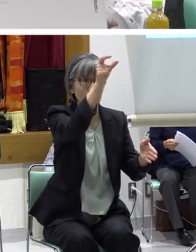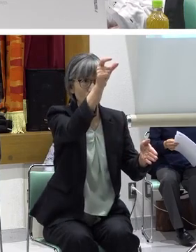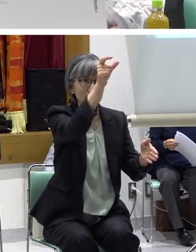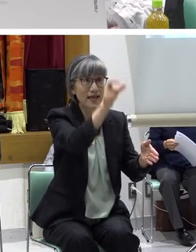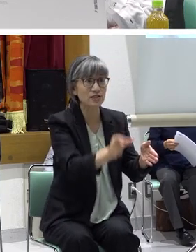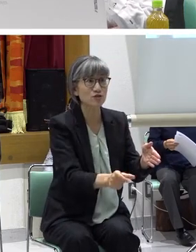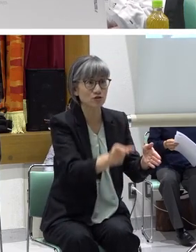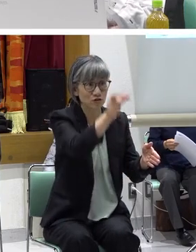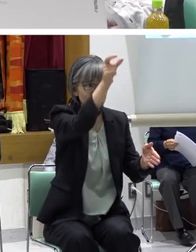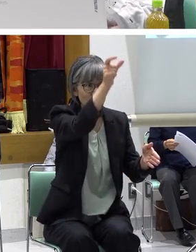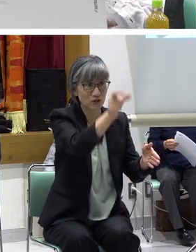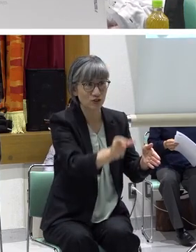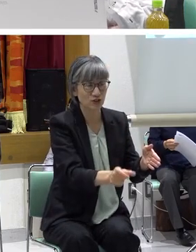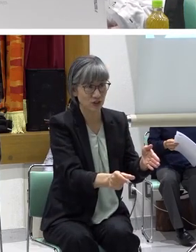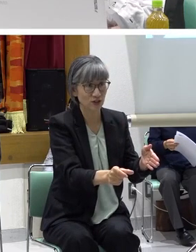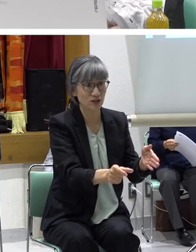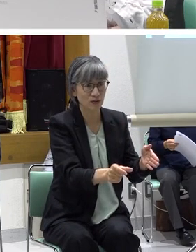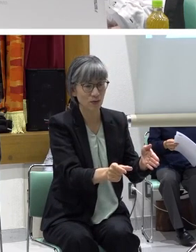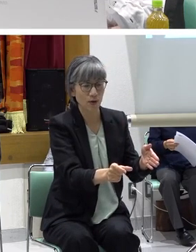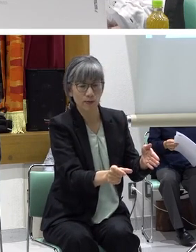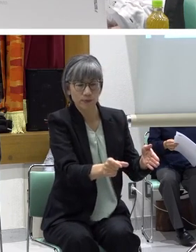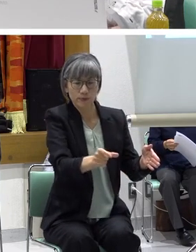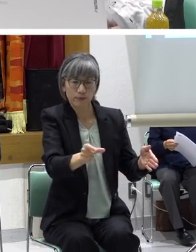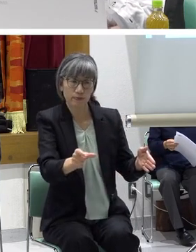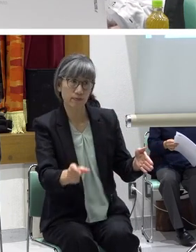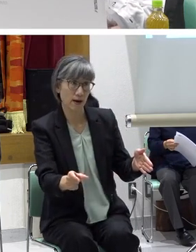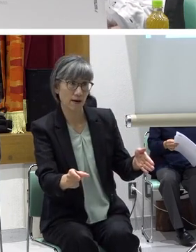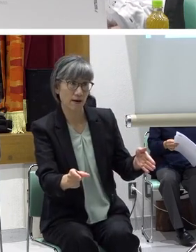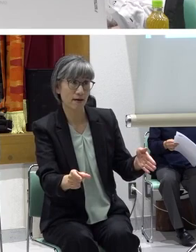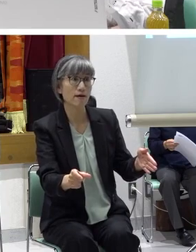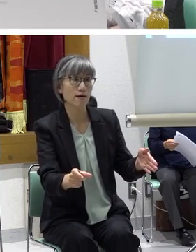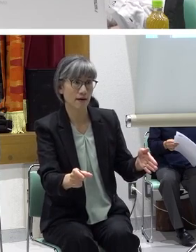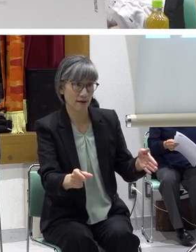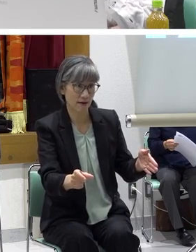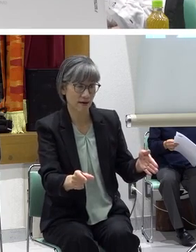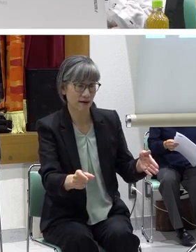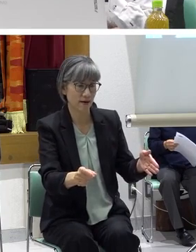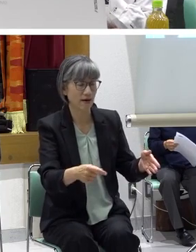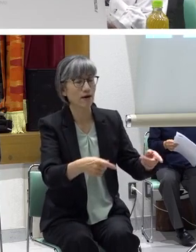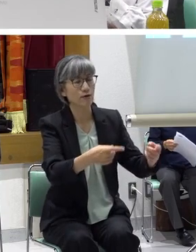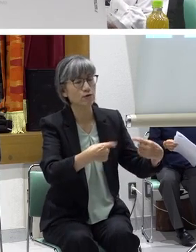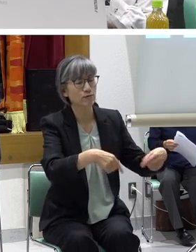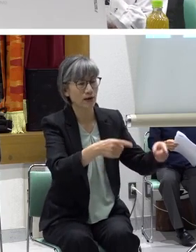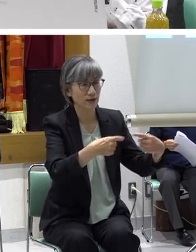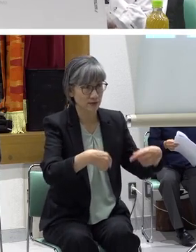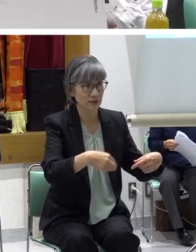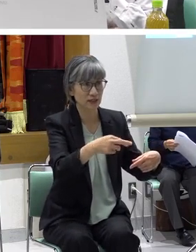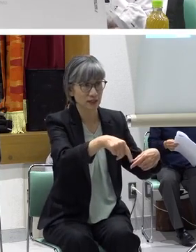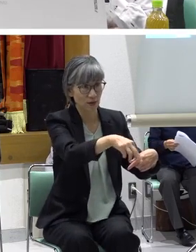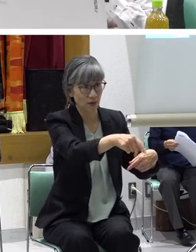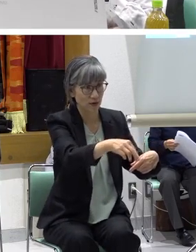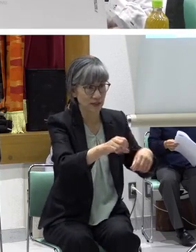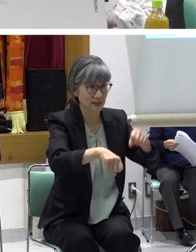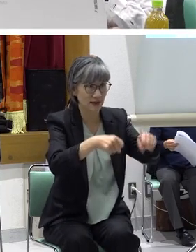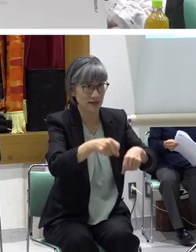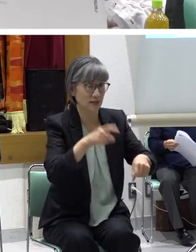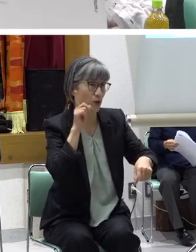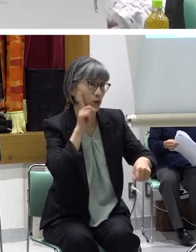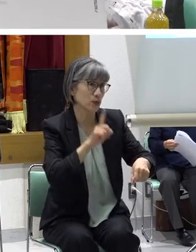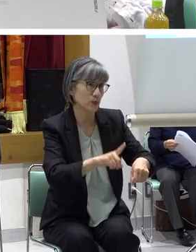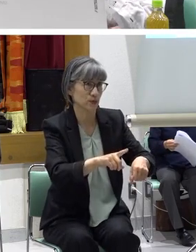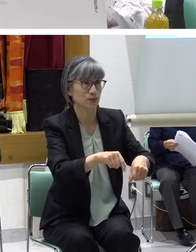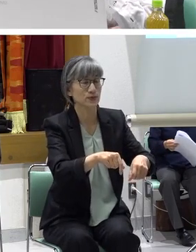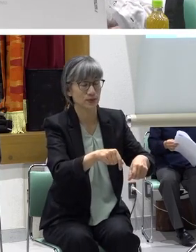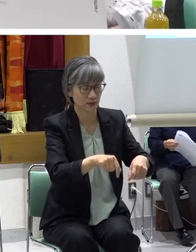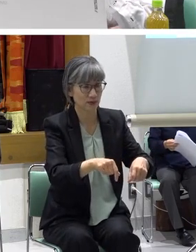った電柱も車道側に移動され、通りやすくなりました。さらに点字ブロ